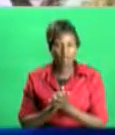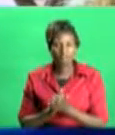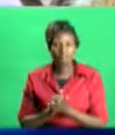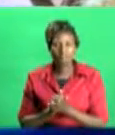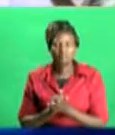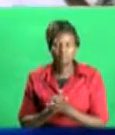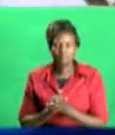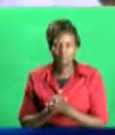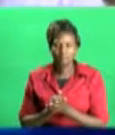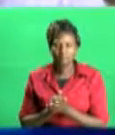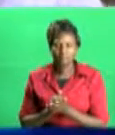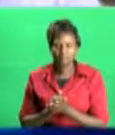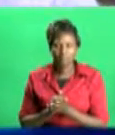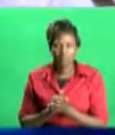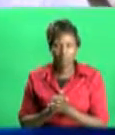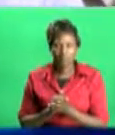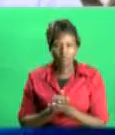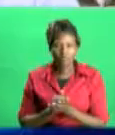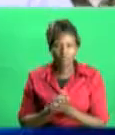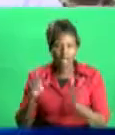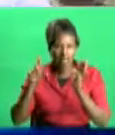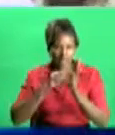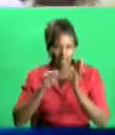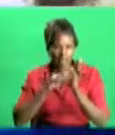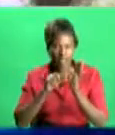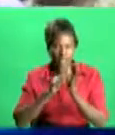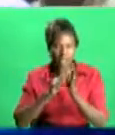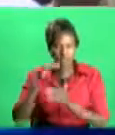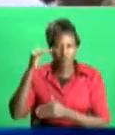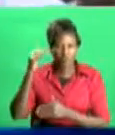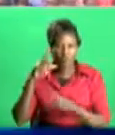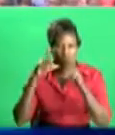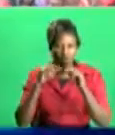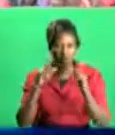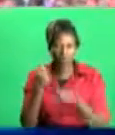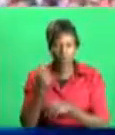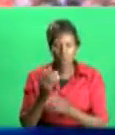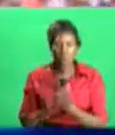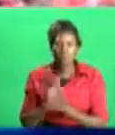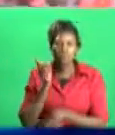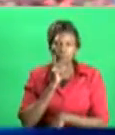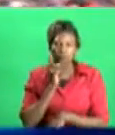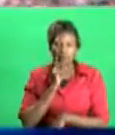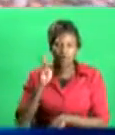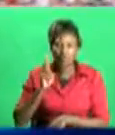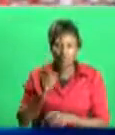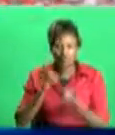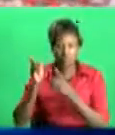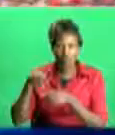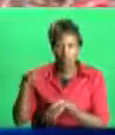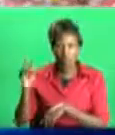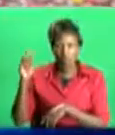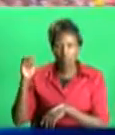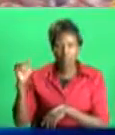wamepita. Wamepita na grade ya juu kwa propaganda. Hapo kesho rais atazuru maeneo ya